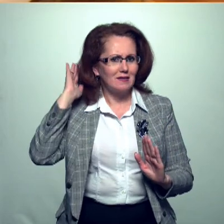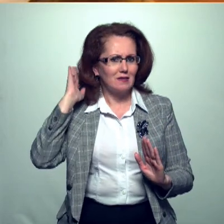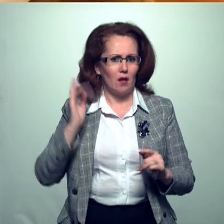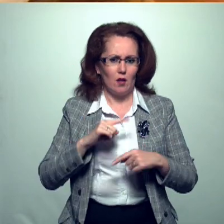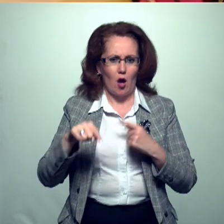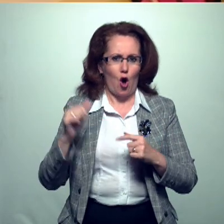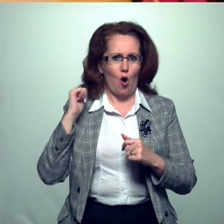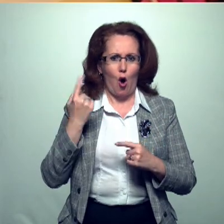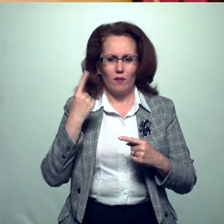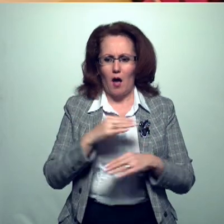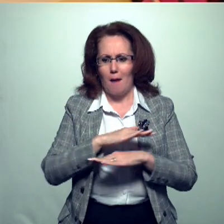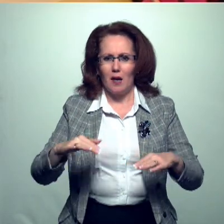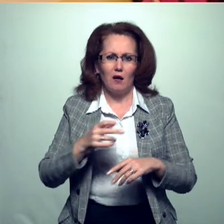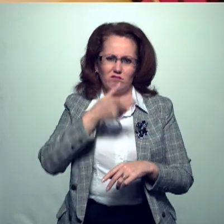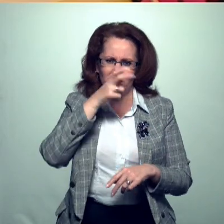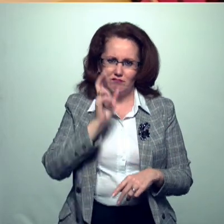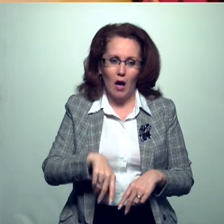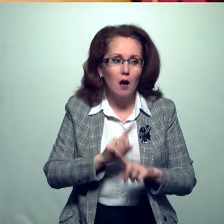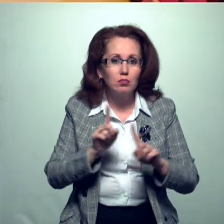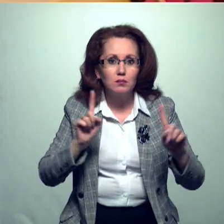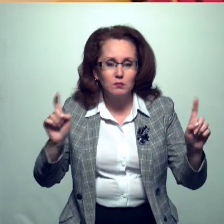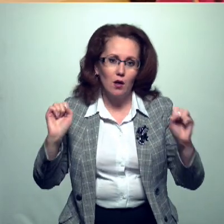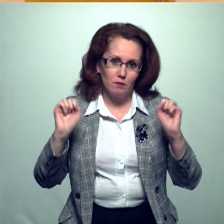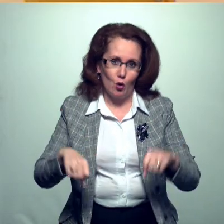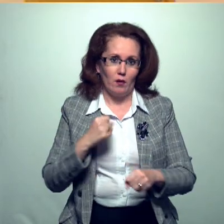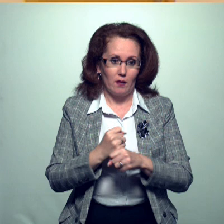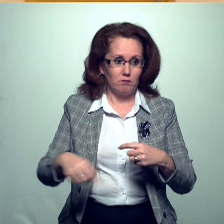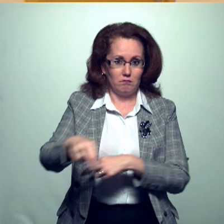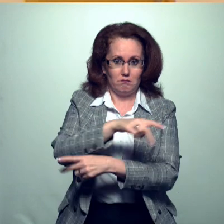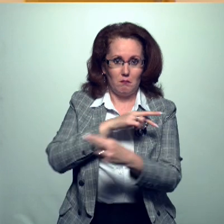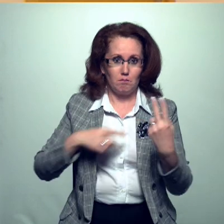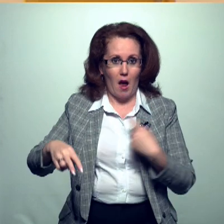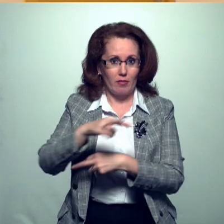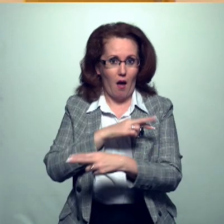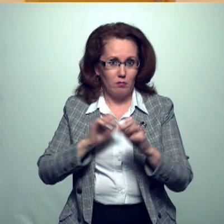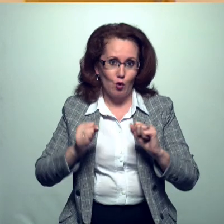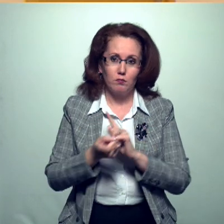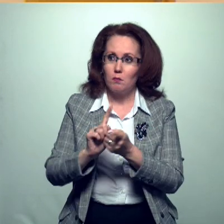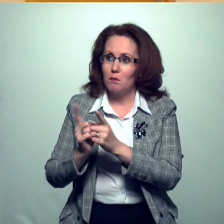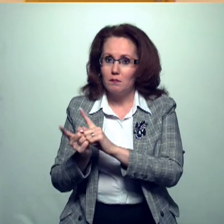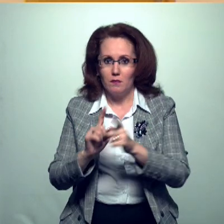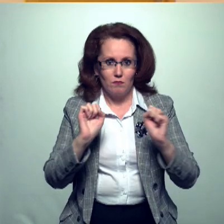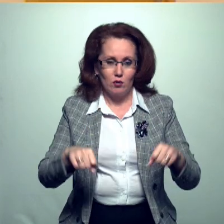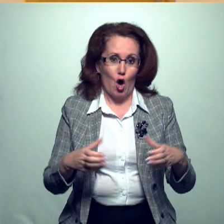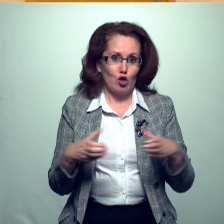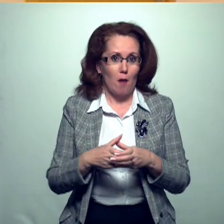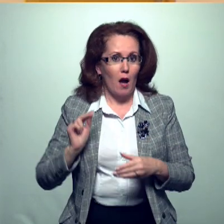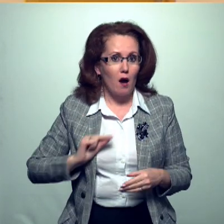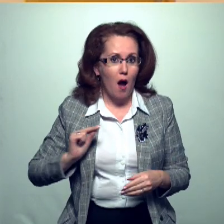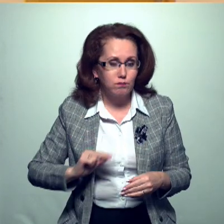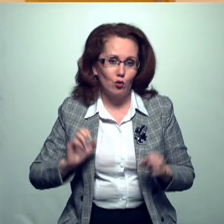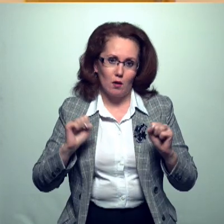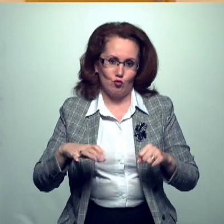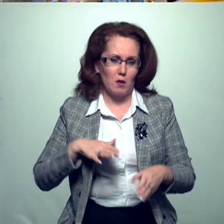и однорядной партной системы, а с другой стороны, та самая коллаборация, о которой сегодня говорим, и о командной работе, она здесь полностью